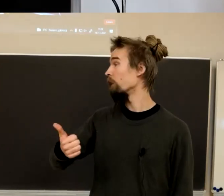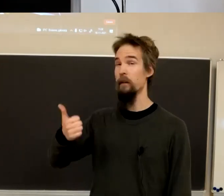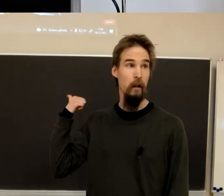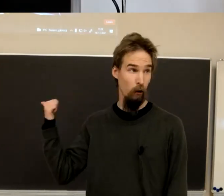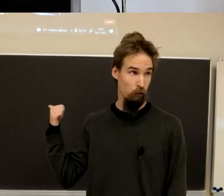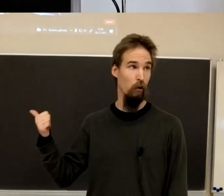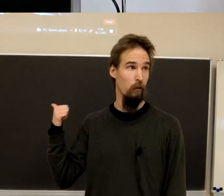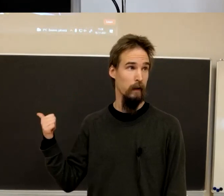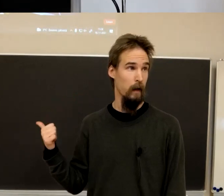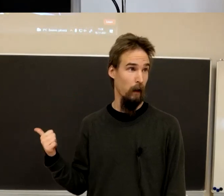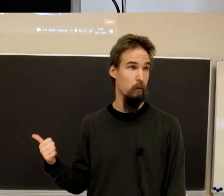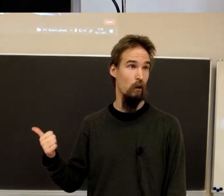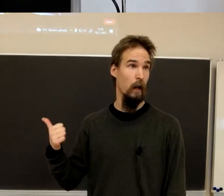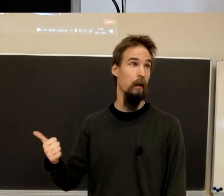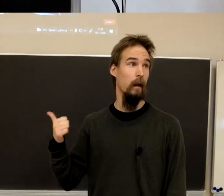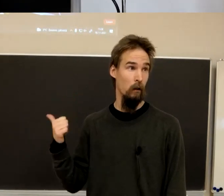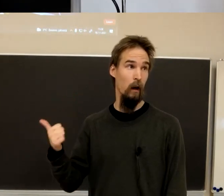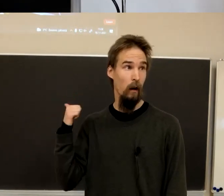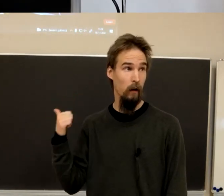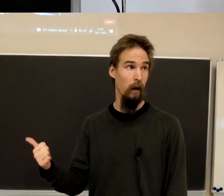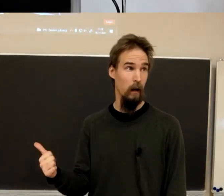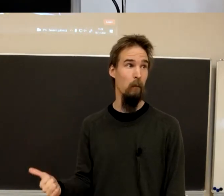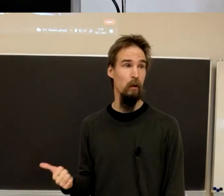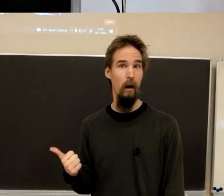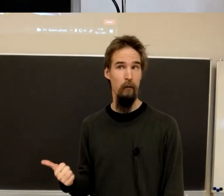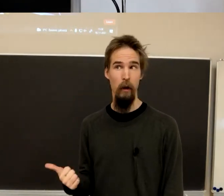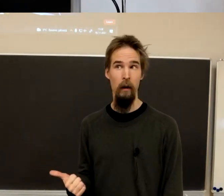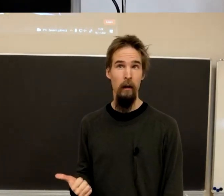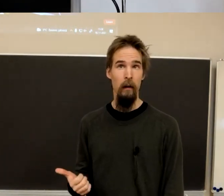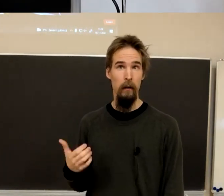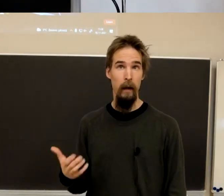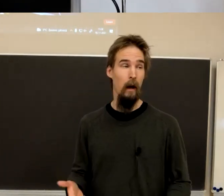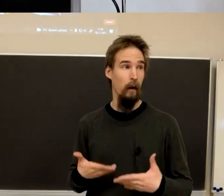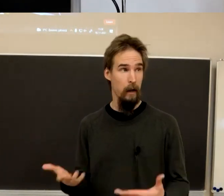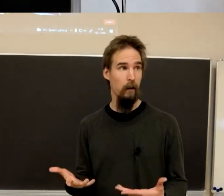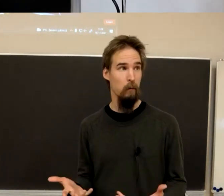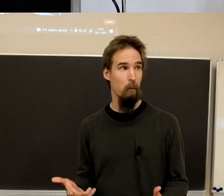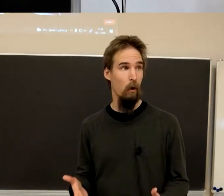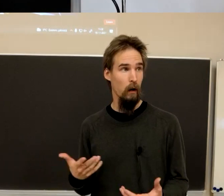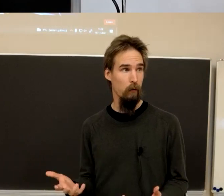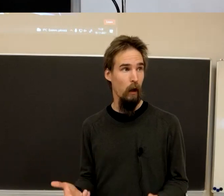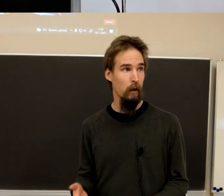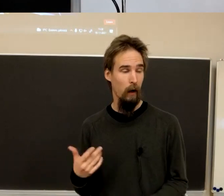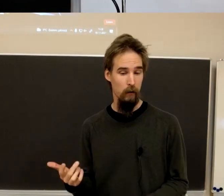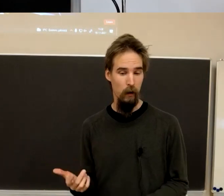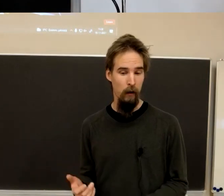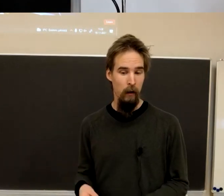tämä on, että joskus on hyvin tärkeää, että psykedelit ei todellakaan aina muuta arvoja, tai ei aina kirkasta mun mukaan